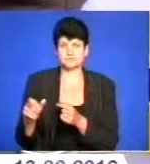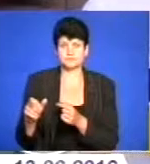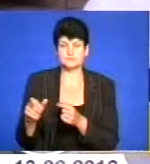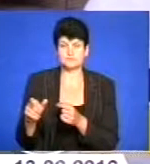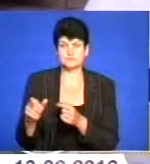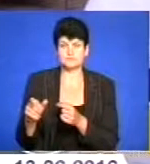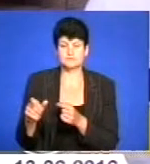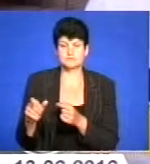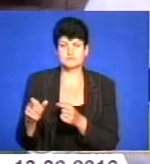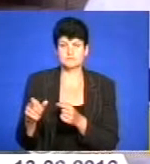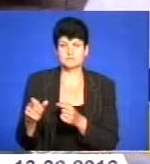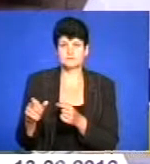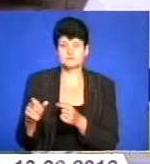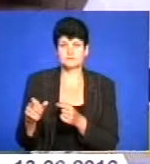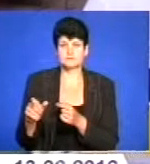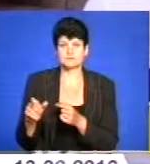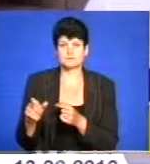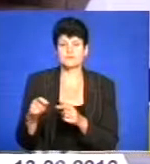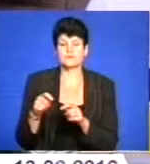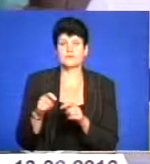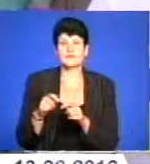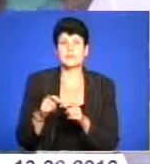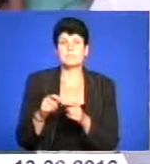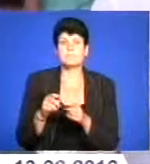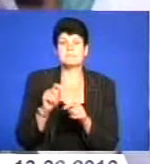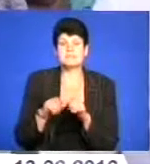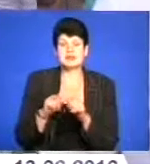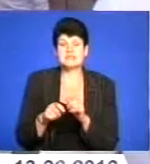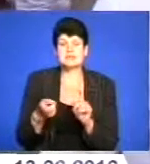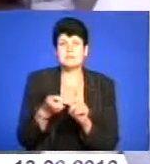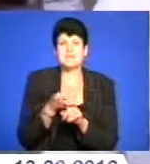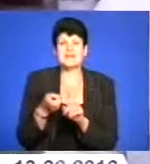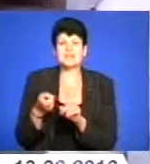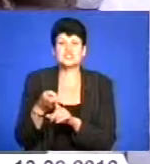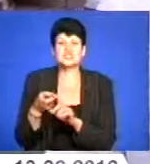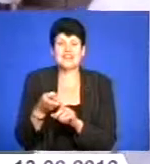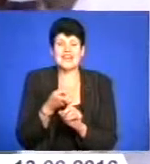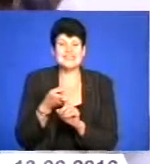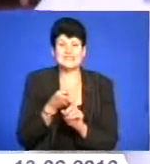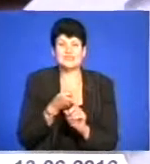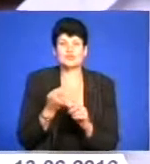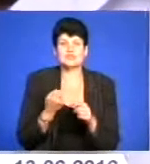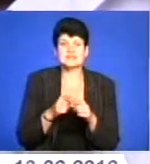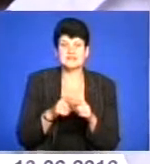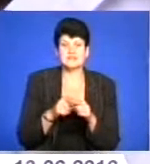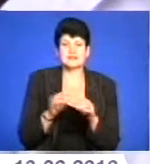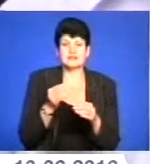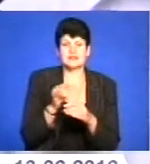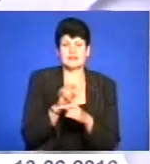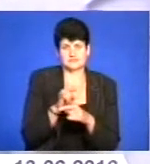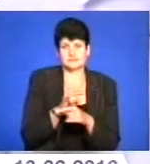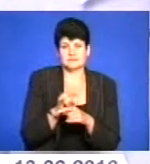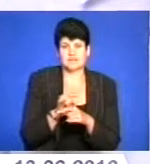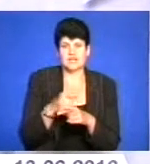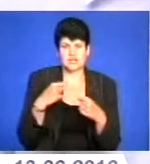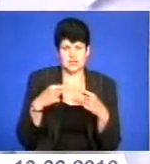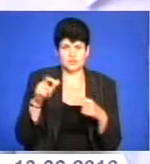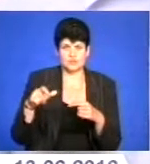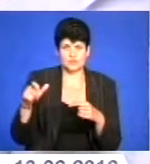На сьогодні є 19 заяв від потерпілих. Особи ще 10 встановлюються. У кримінальному провадженні на сьогоднішній день